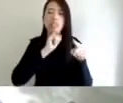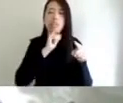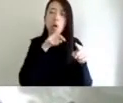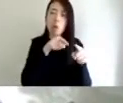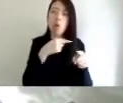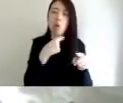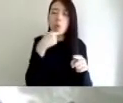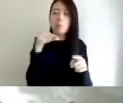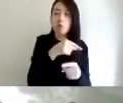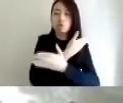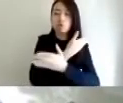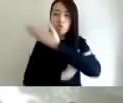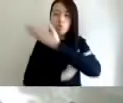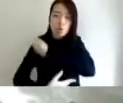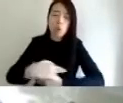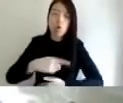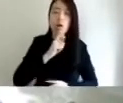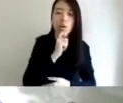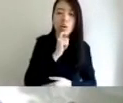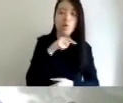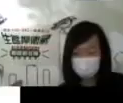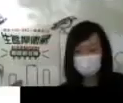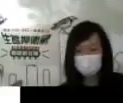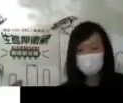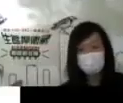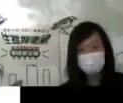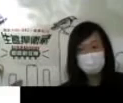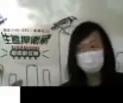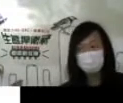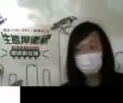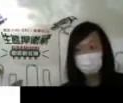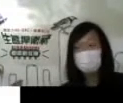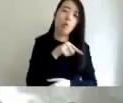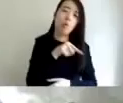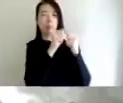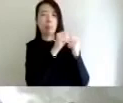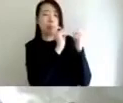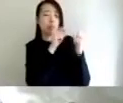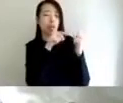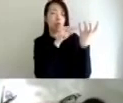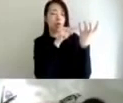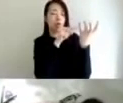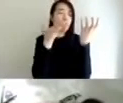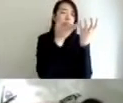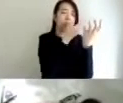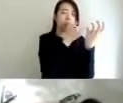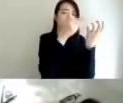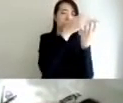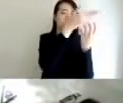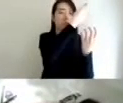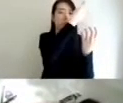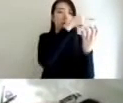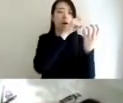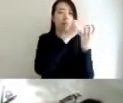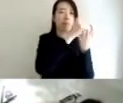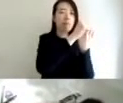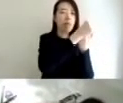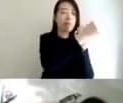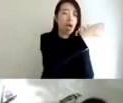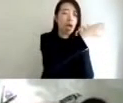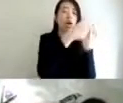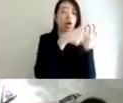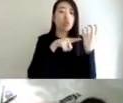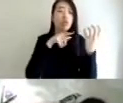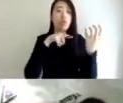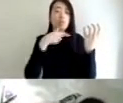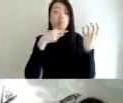系、令到嗰棵树咧，好容易腐烂啦。因为如果有感染嘅时候咧，佢嘅健康